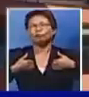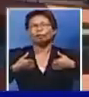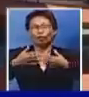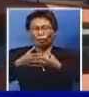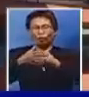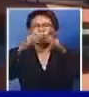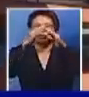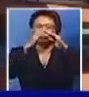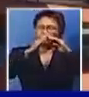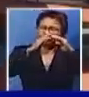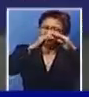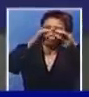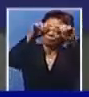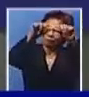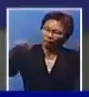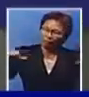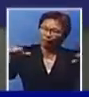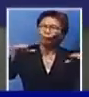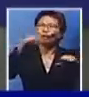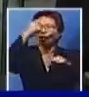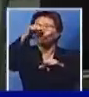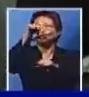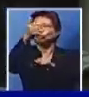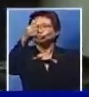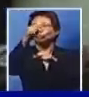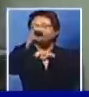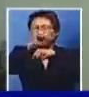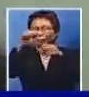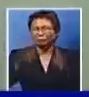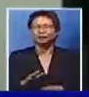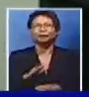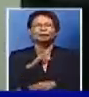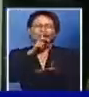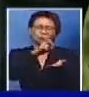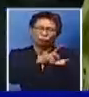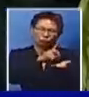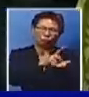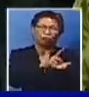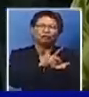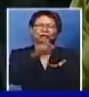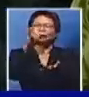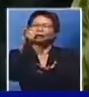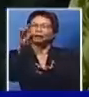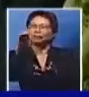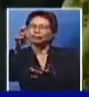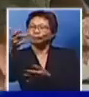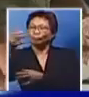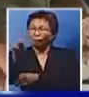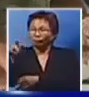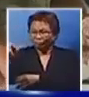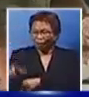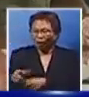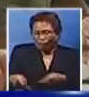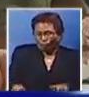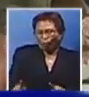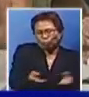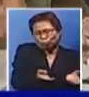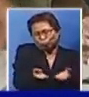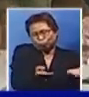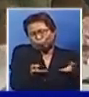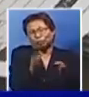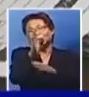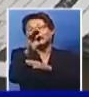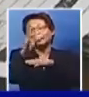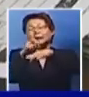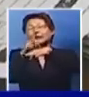kuartus kediaman 10 orang kaki tangannya. Bagi pegawai perubatan Dr. Imran Azwan Azizan, peluang untuk berkhidmat di klinik